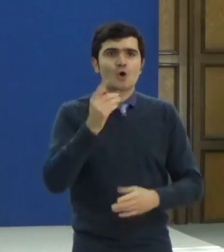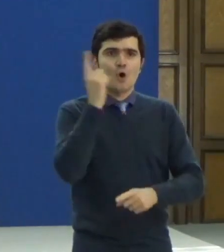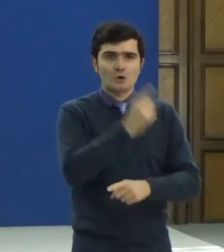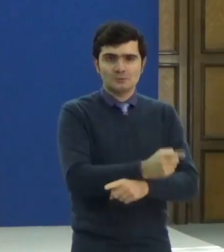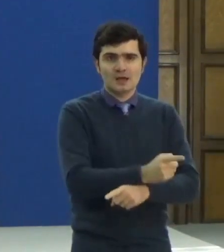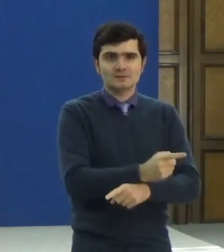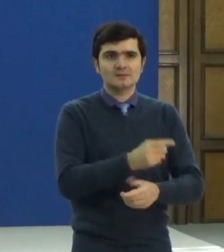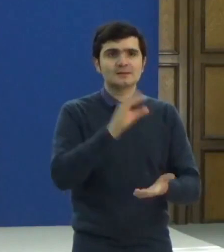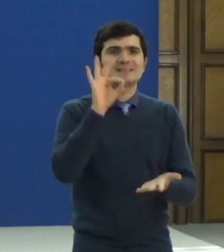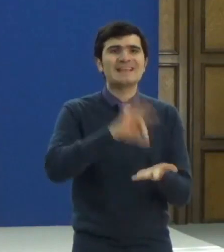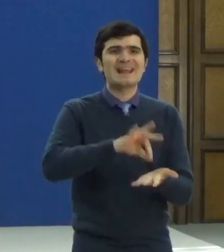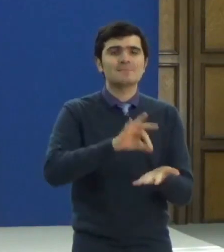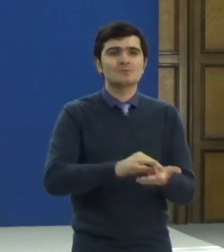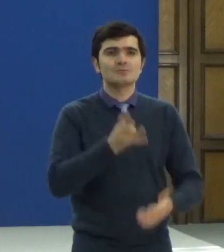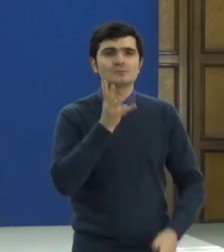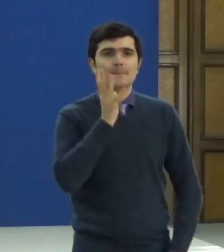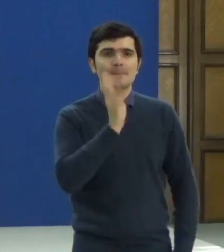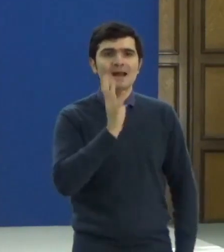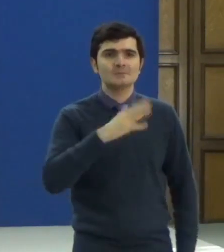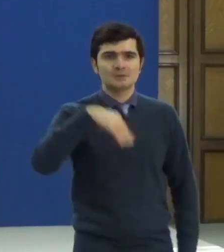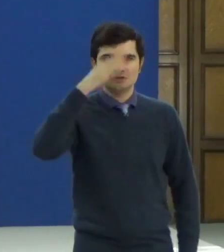de 14 zile,